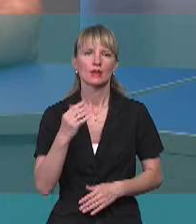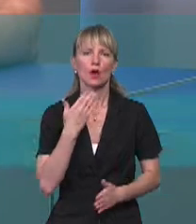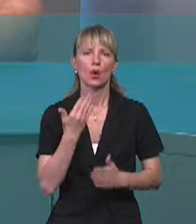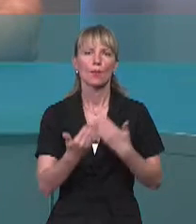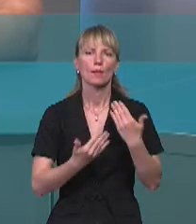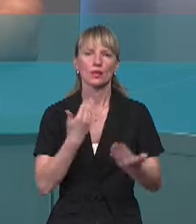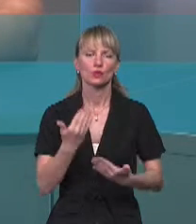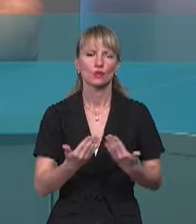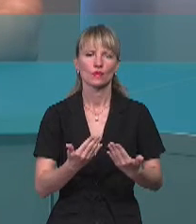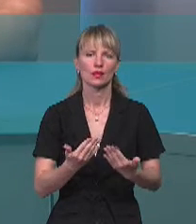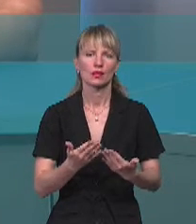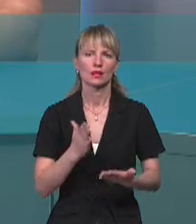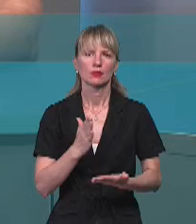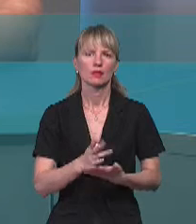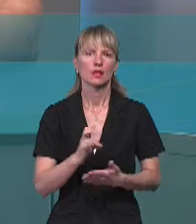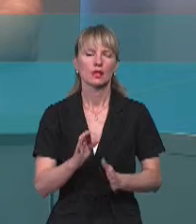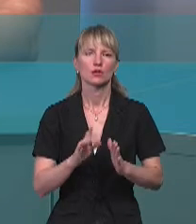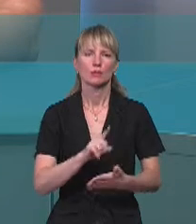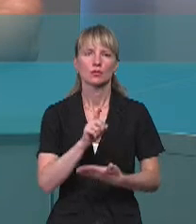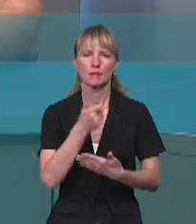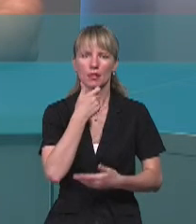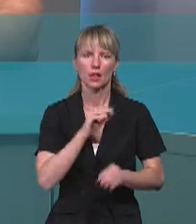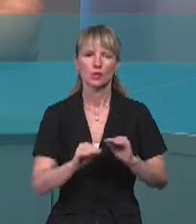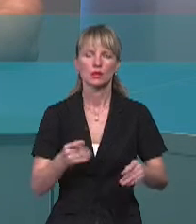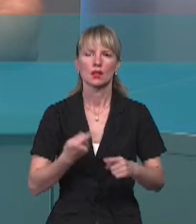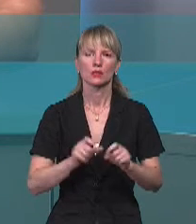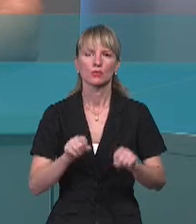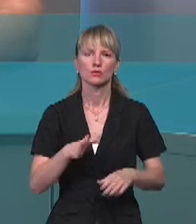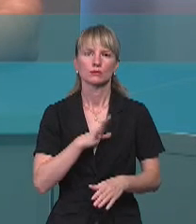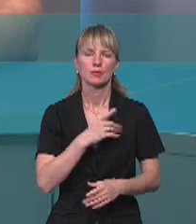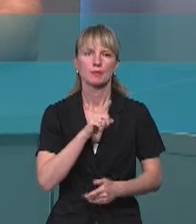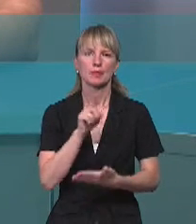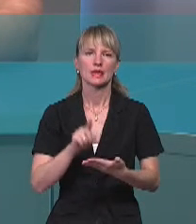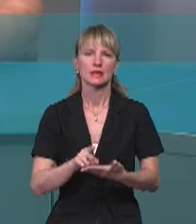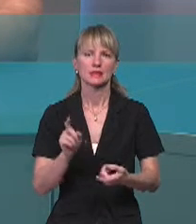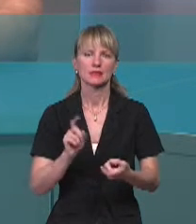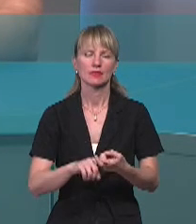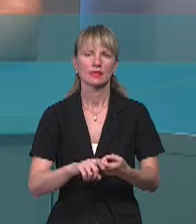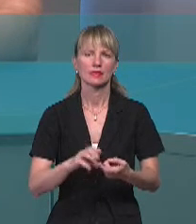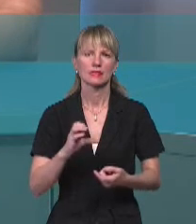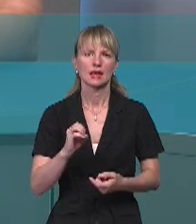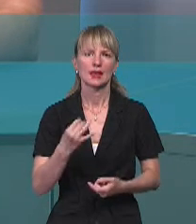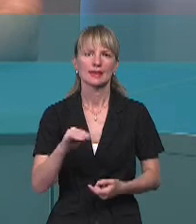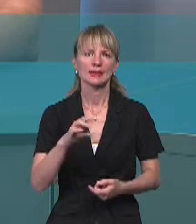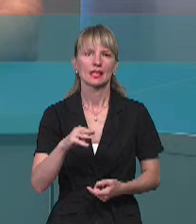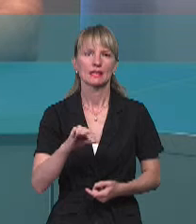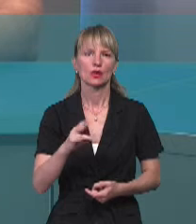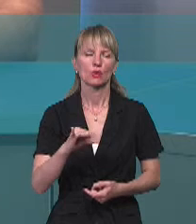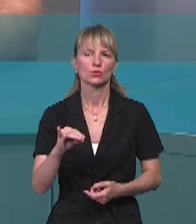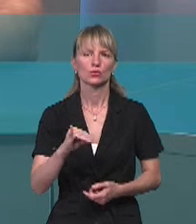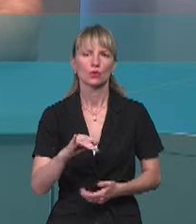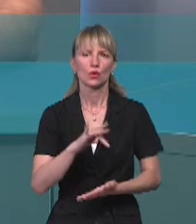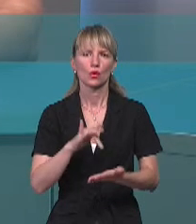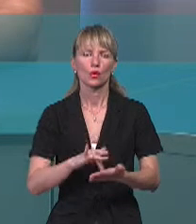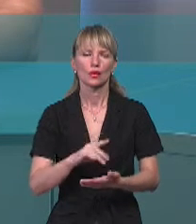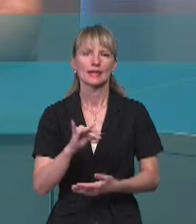опитування виноситься не тільки питання благоустрою, це може бути питання, пов'язані з ідентикою міста, з символікою,